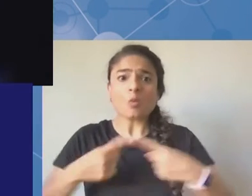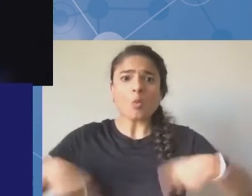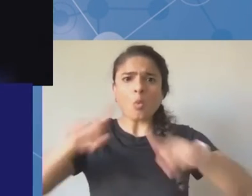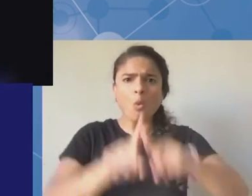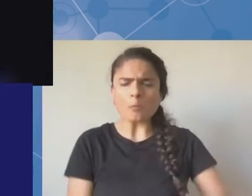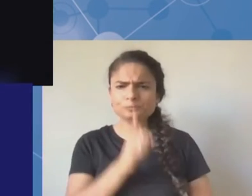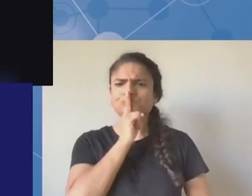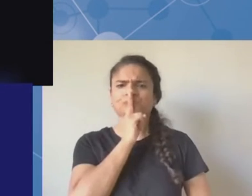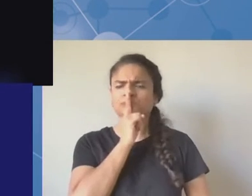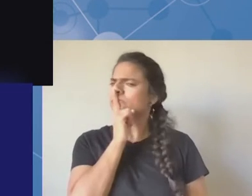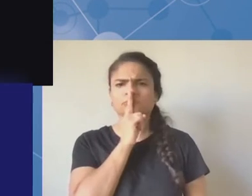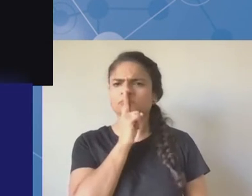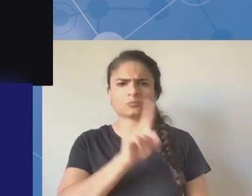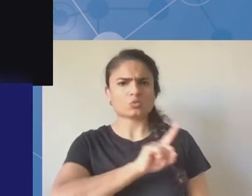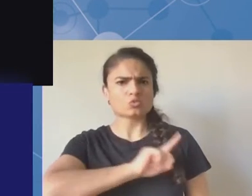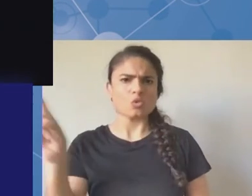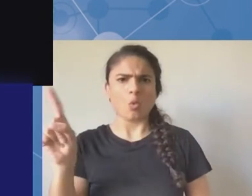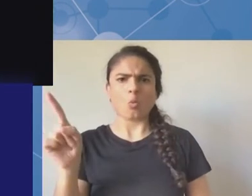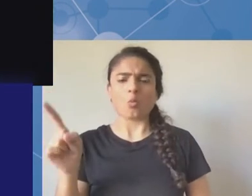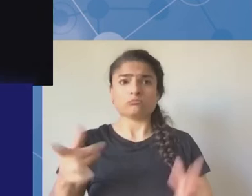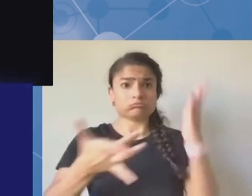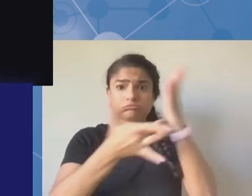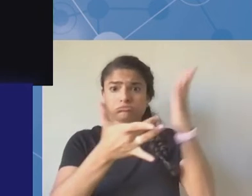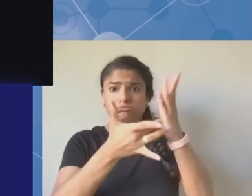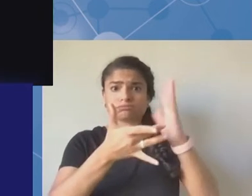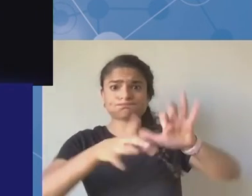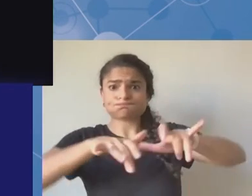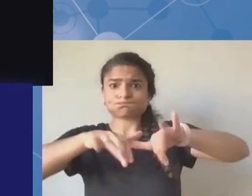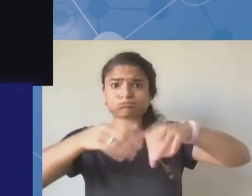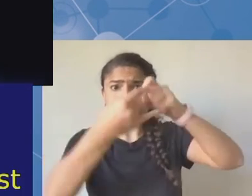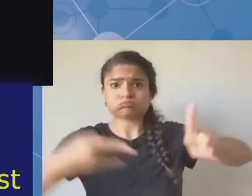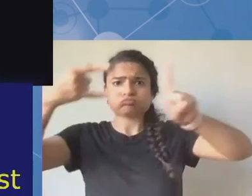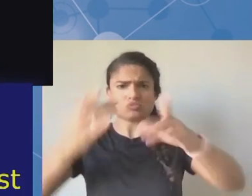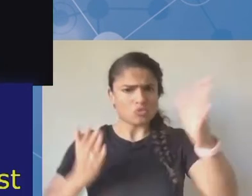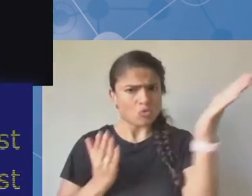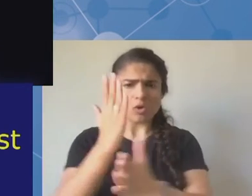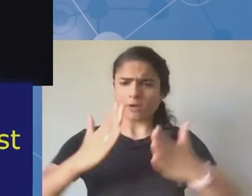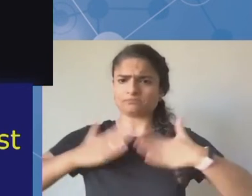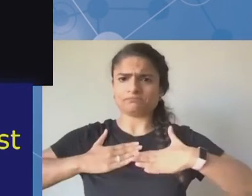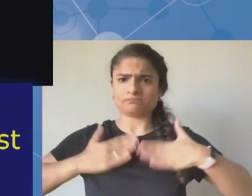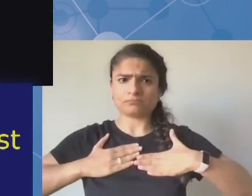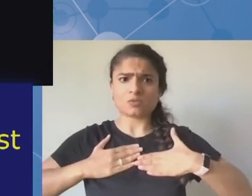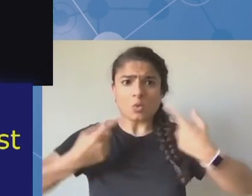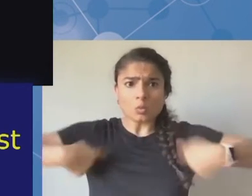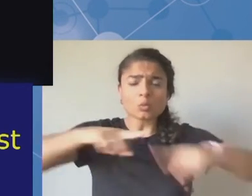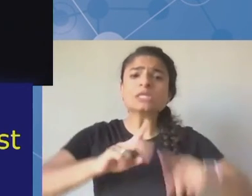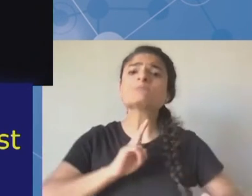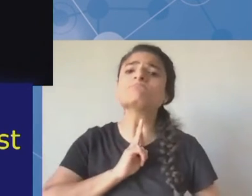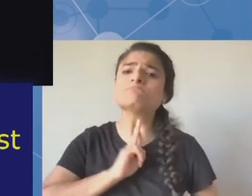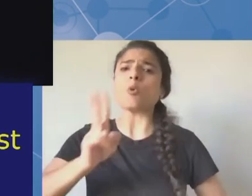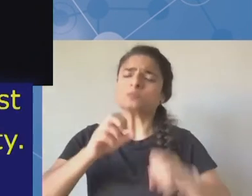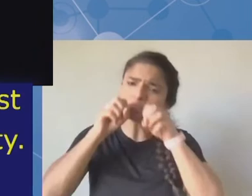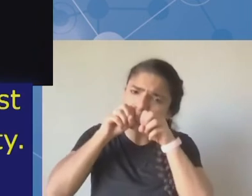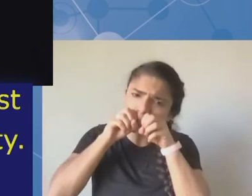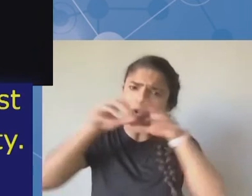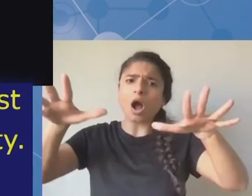быть услышаны. Мы нуждаемся в многостороннем подходе. Мы нуждаемся в полном включении. И я